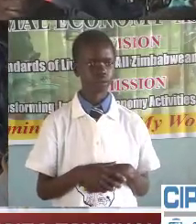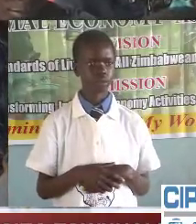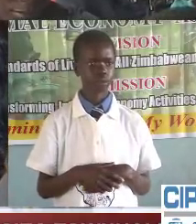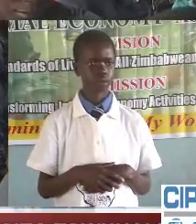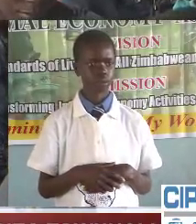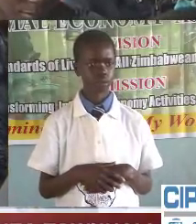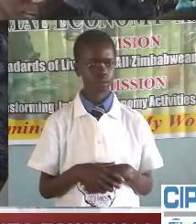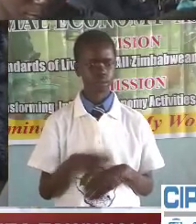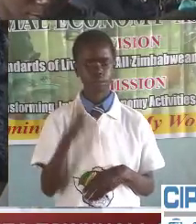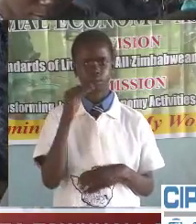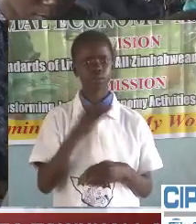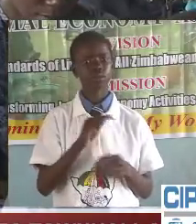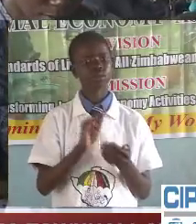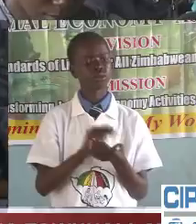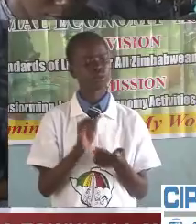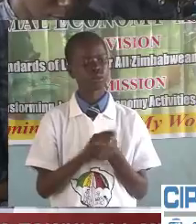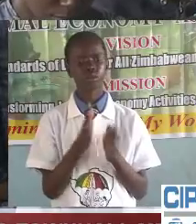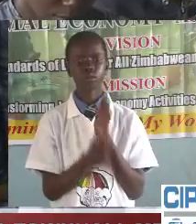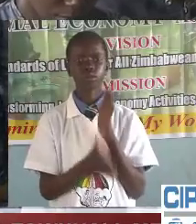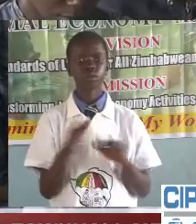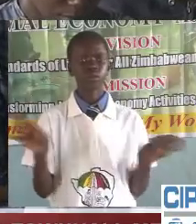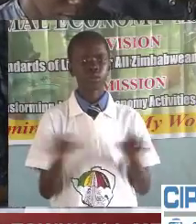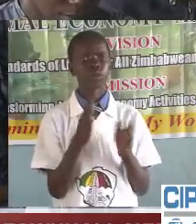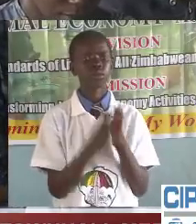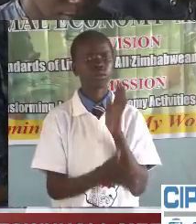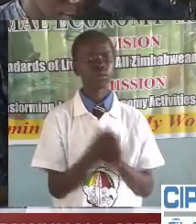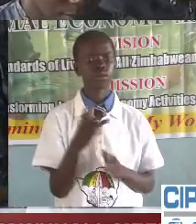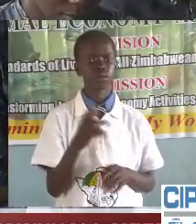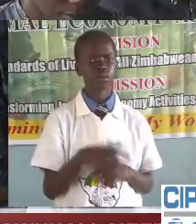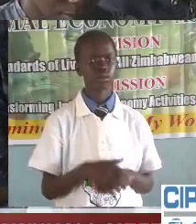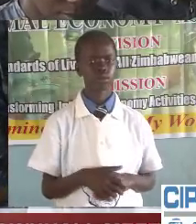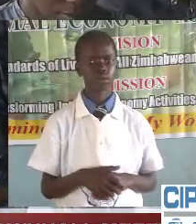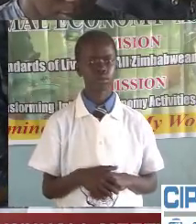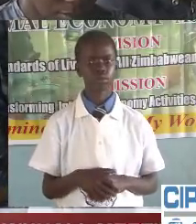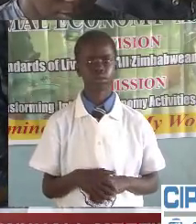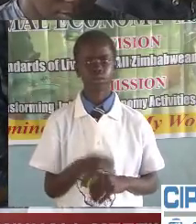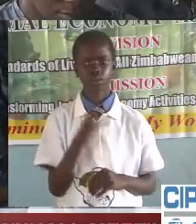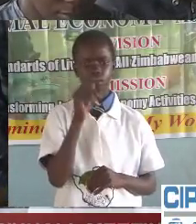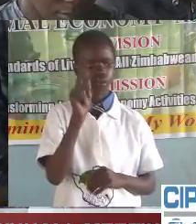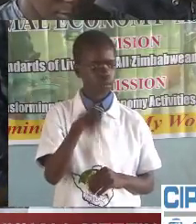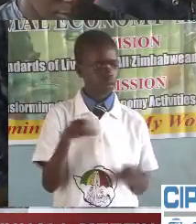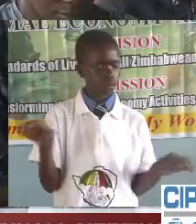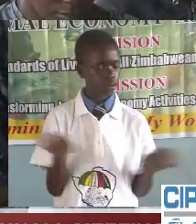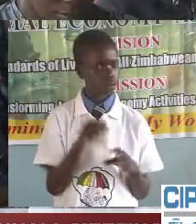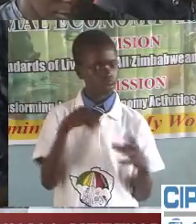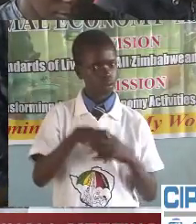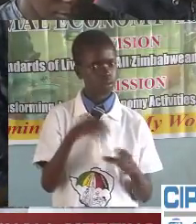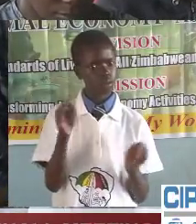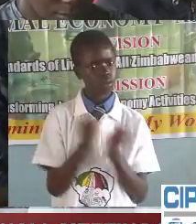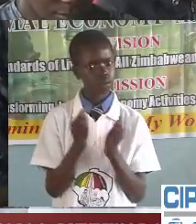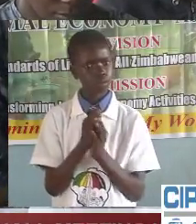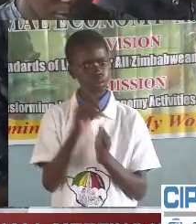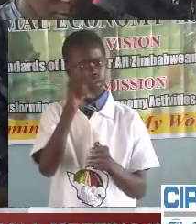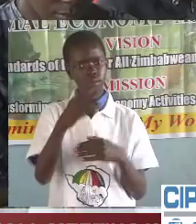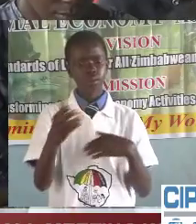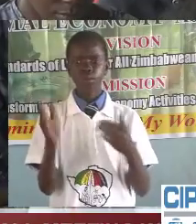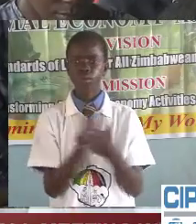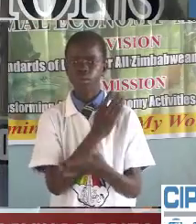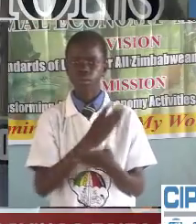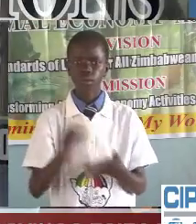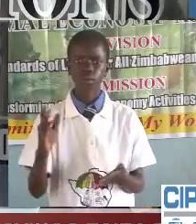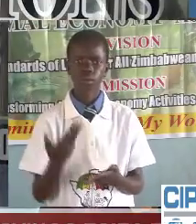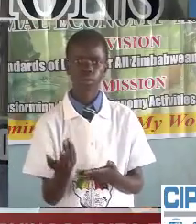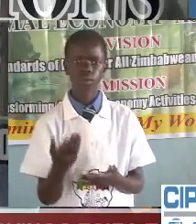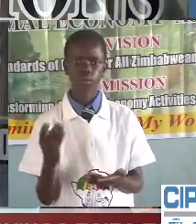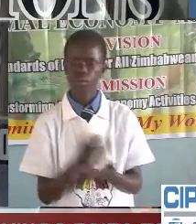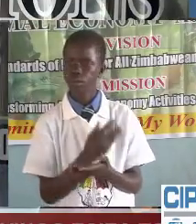Hapana zvinonyanya kudiwa, gravel mahara tinotora muno zvose tine gomo resimende simende vari kutora mineral